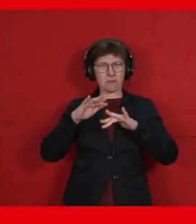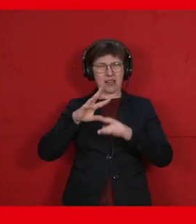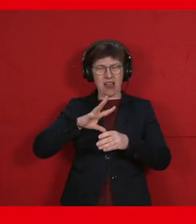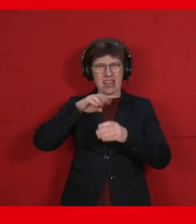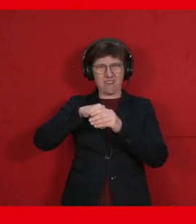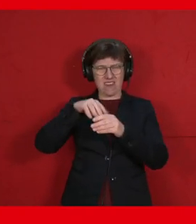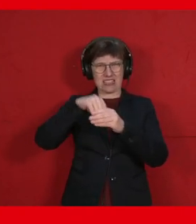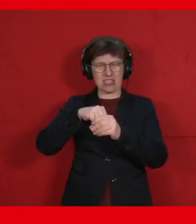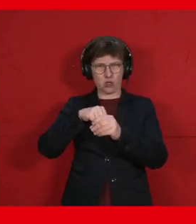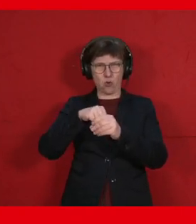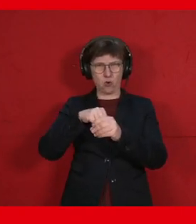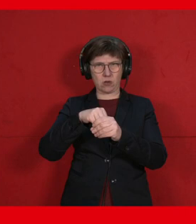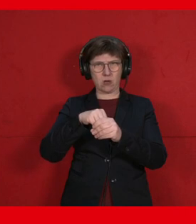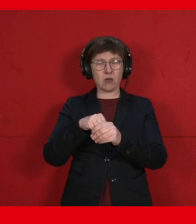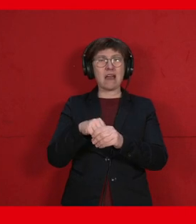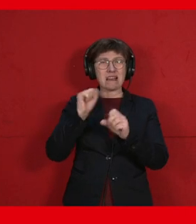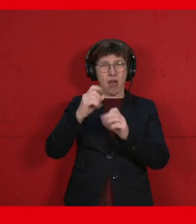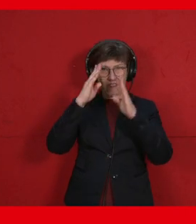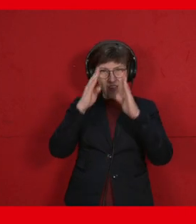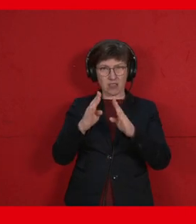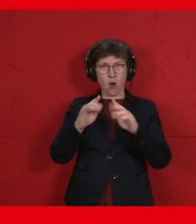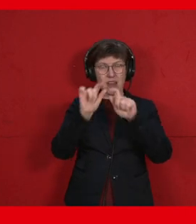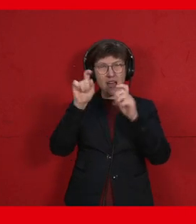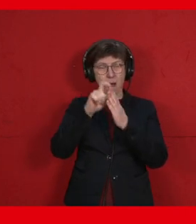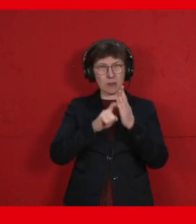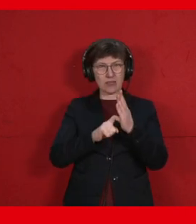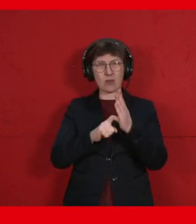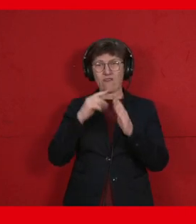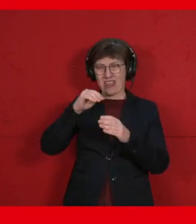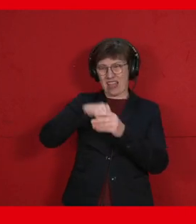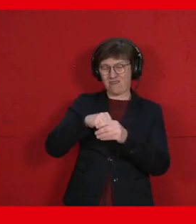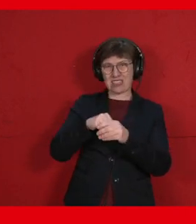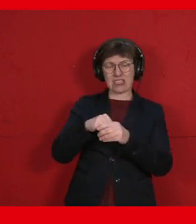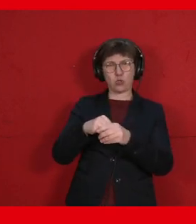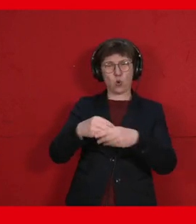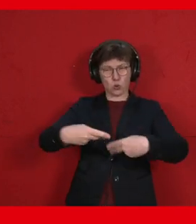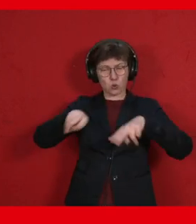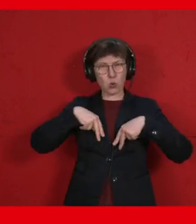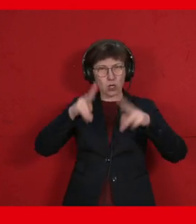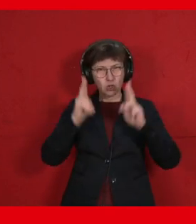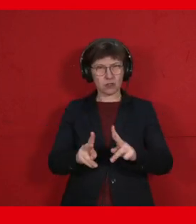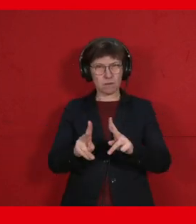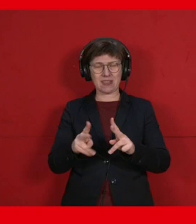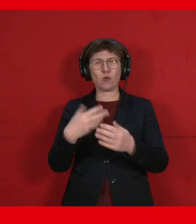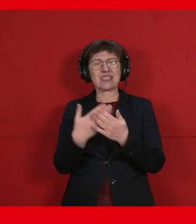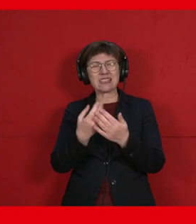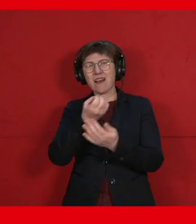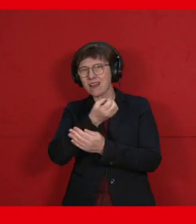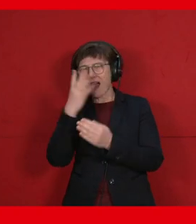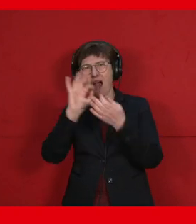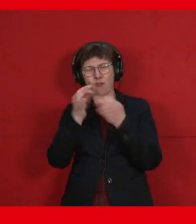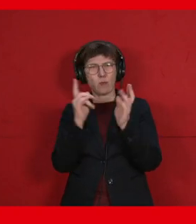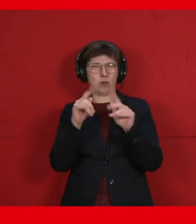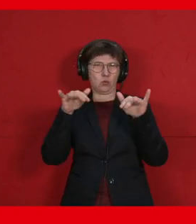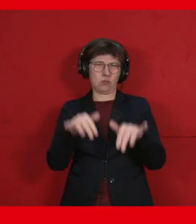investiere, kann ich mich darauf verlassen, dass die Rahmenbedingungen dann, wenn die Investitionen relevant werden, auch stimmen. Und diese klare Aussage, die müssen wir